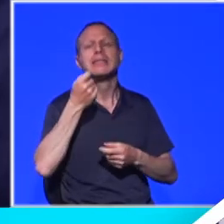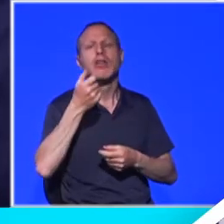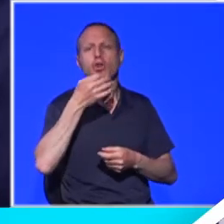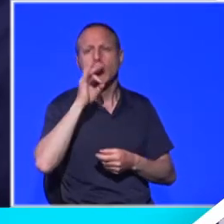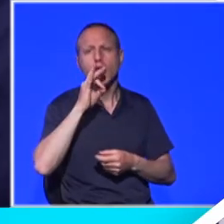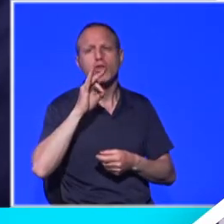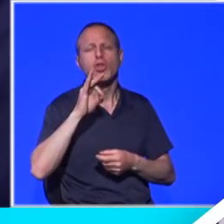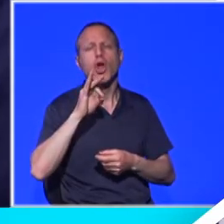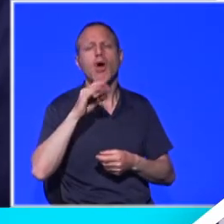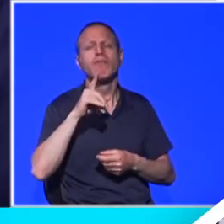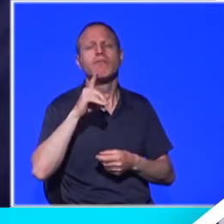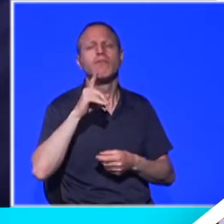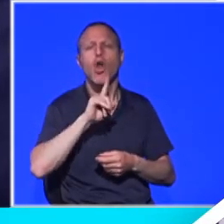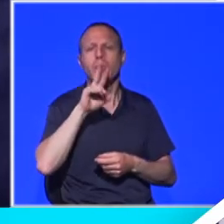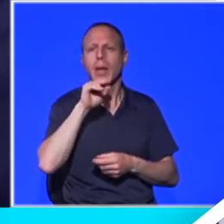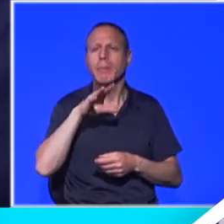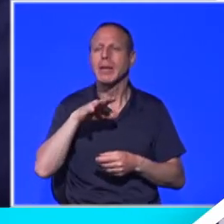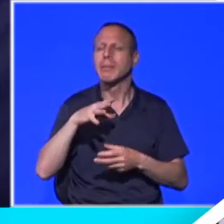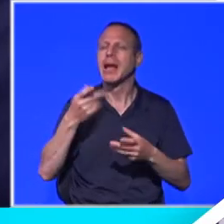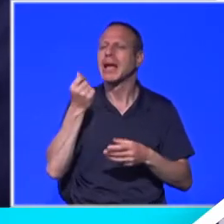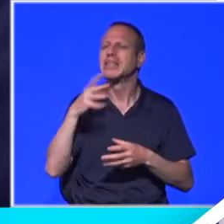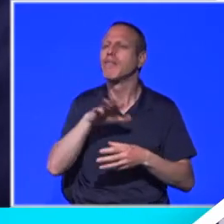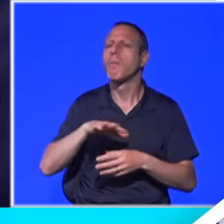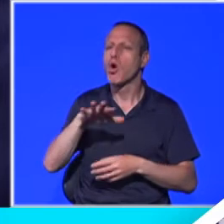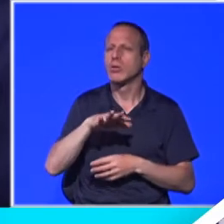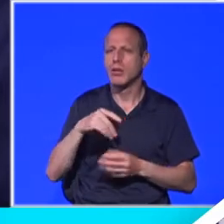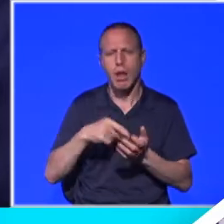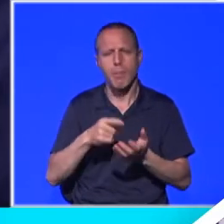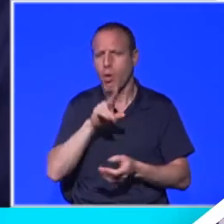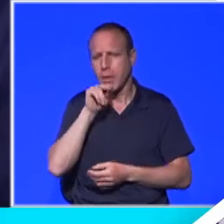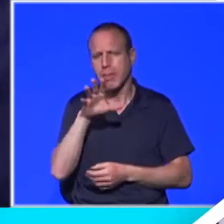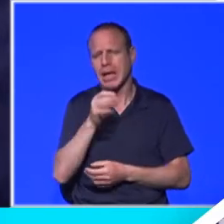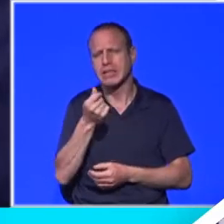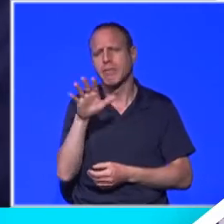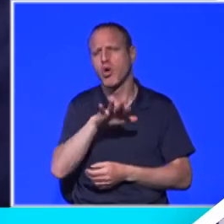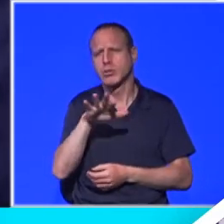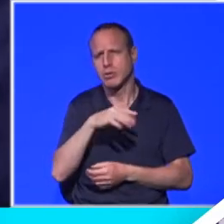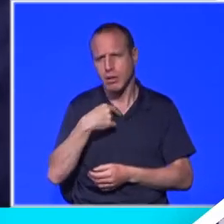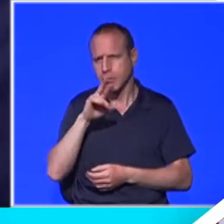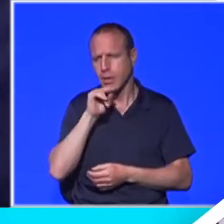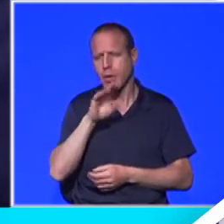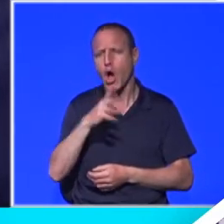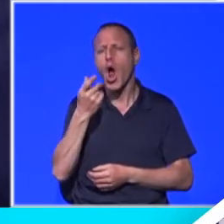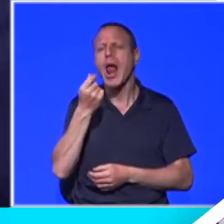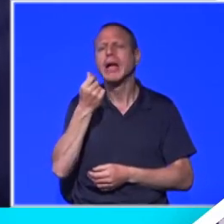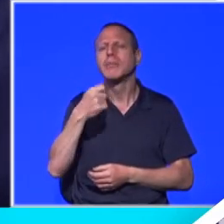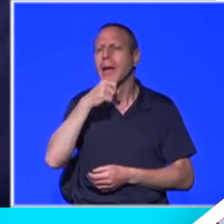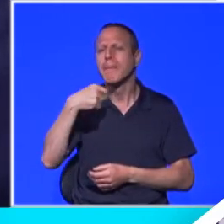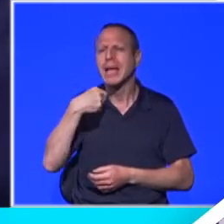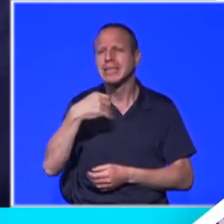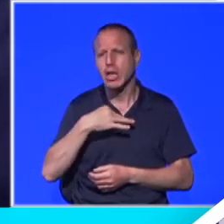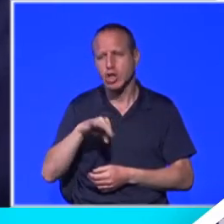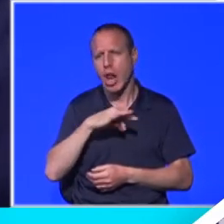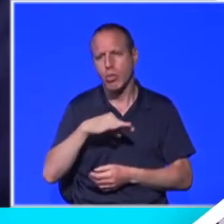אנחנו לא מדברים על הכסף המוסדי. כולנו משקיעים... למה אתה לא מדבר על הכסף המוסדי? אני כן מדבר על הכסף המוסדי. כל כספי הפנסיה שלנו